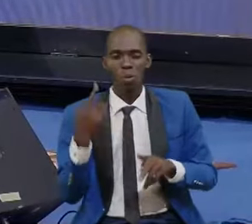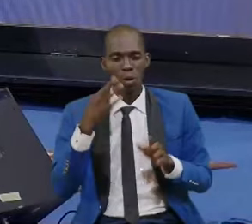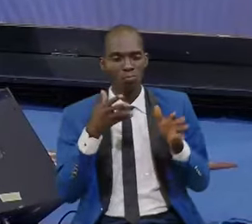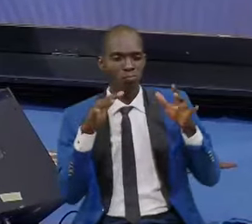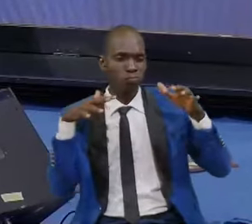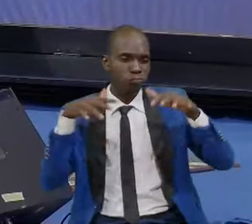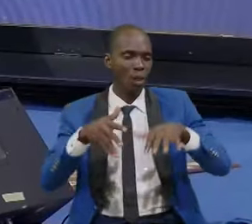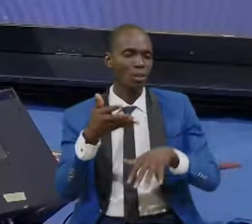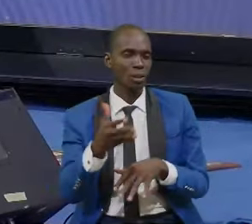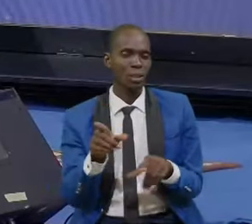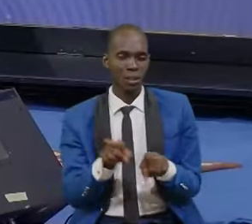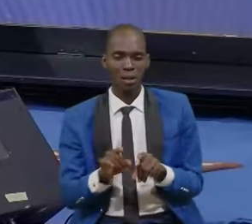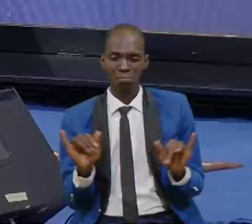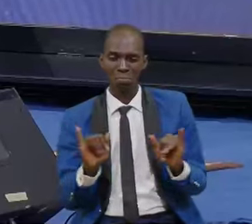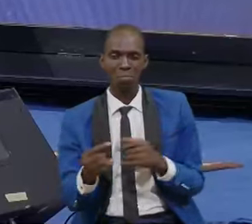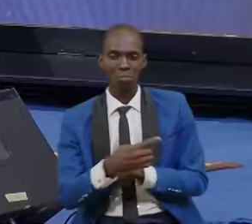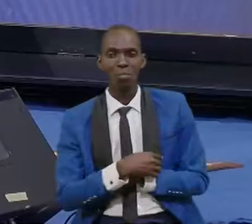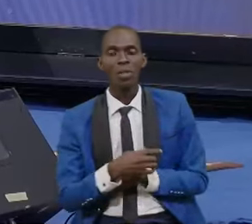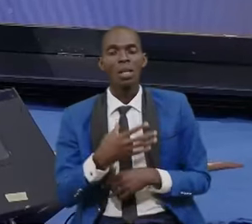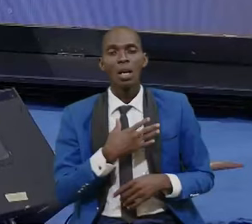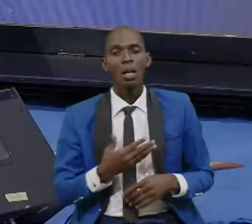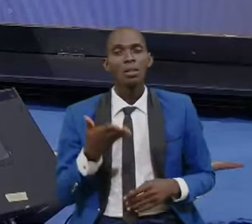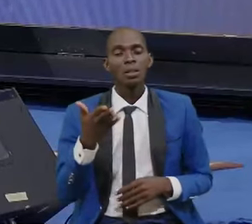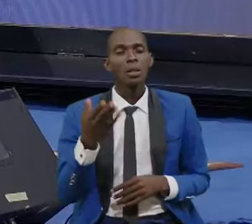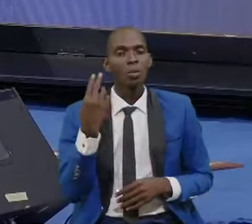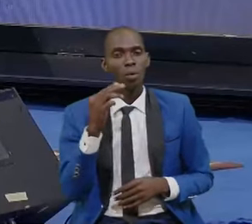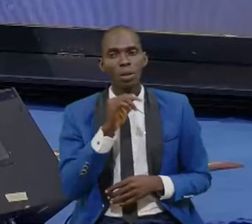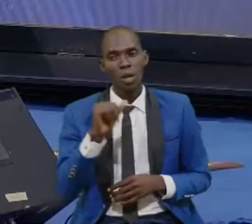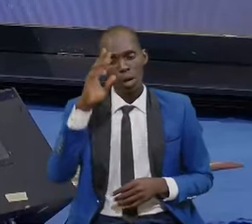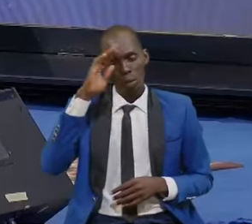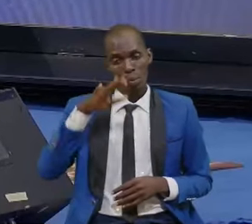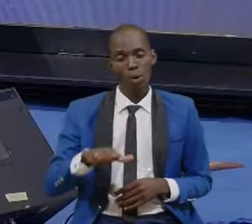ce soir. Il y avait un garçon là-bas. La maman l'a amené.